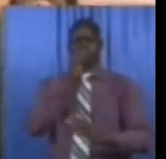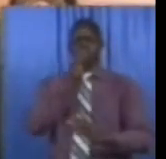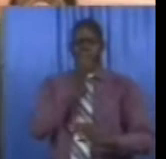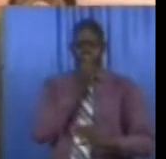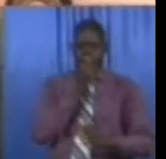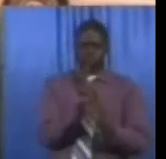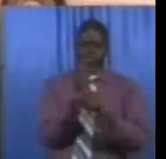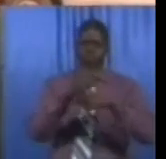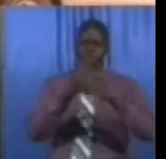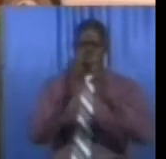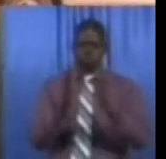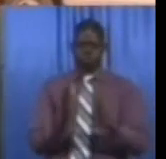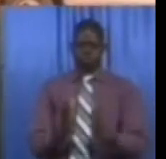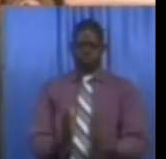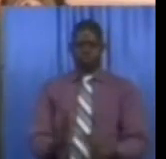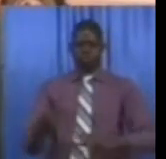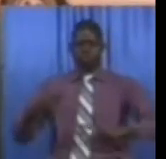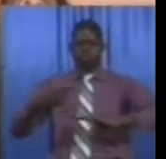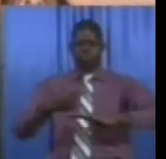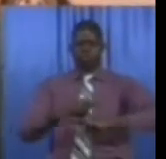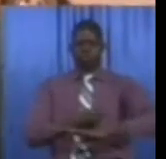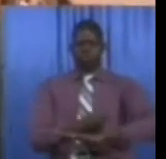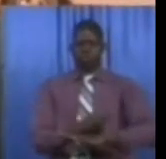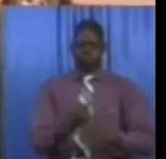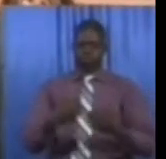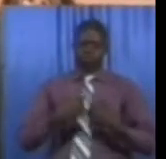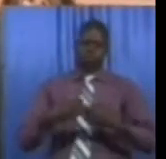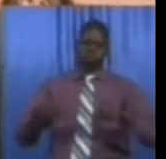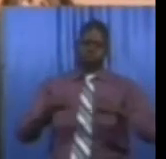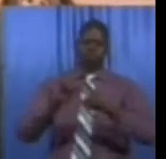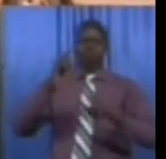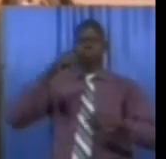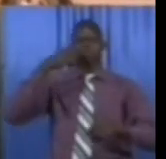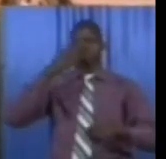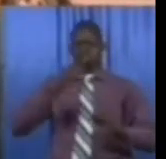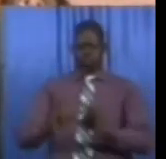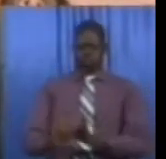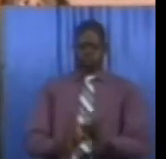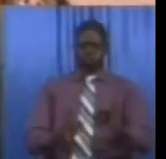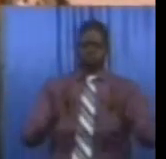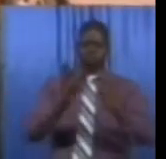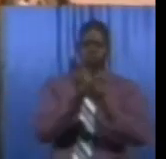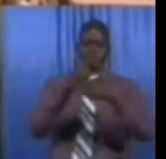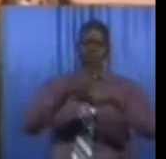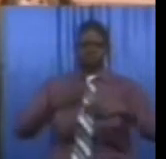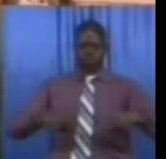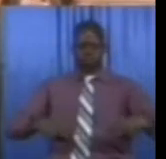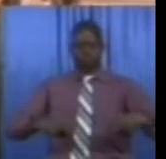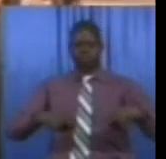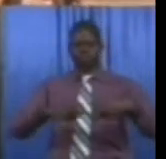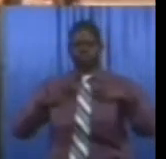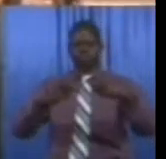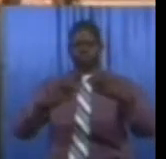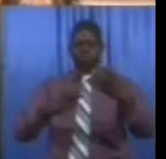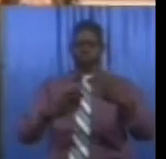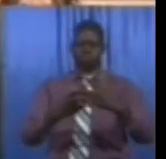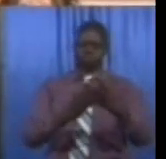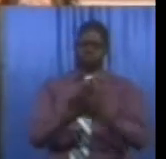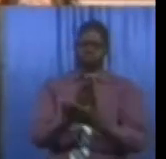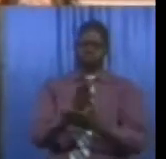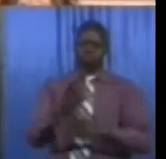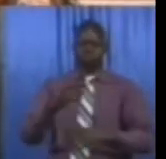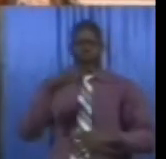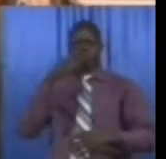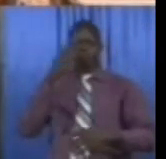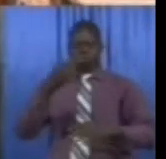privés. Et le Ghana a aussi du gaz pour faire la production d'électricité à partir du gaz. Et le